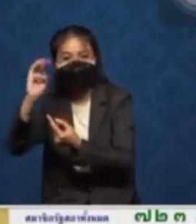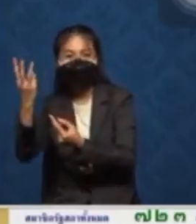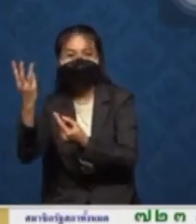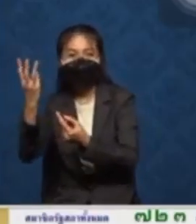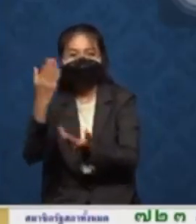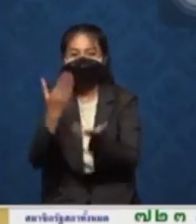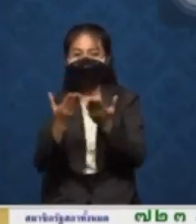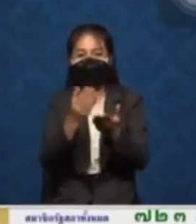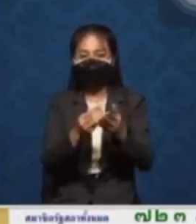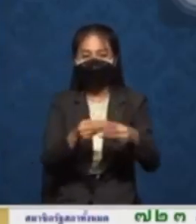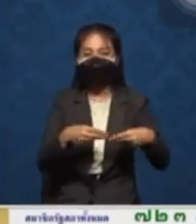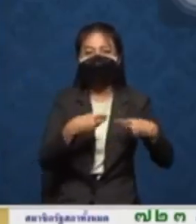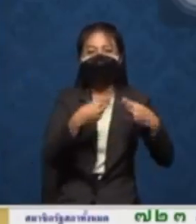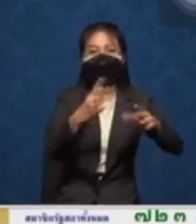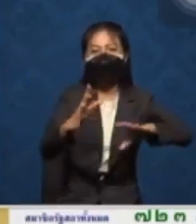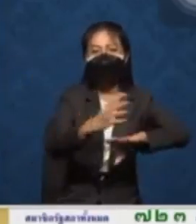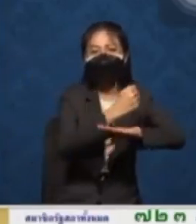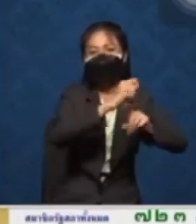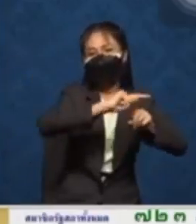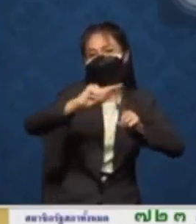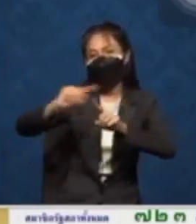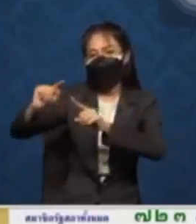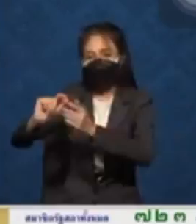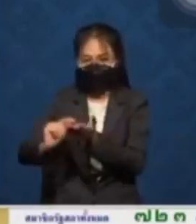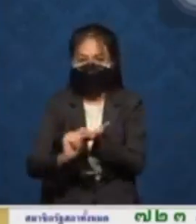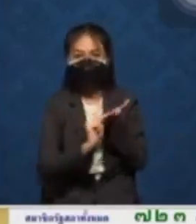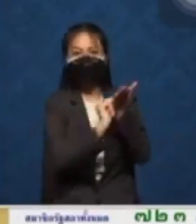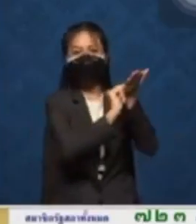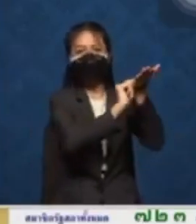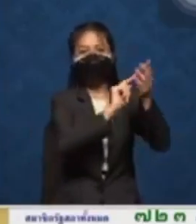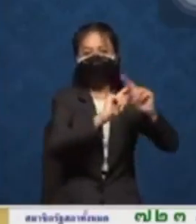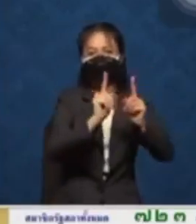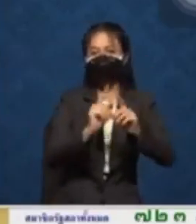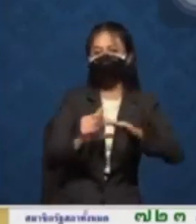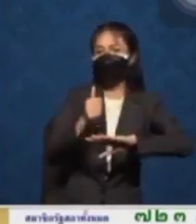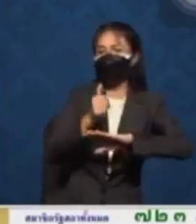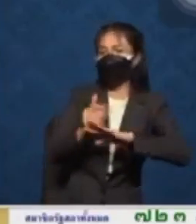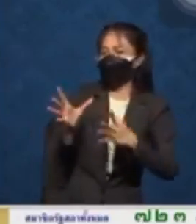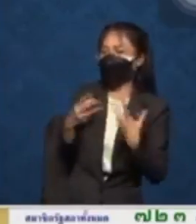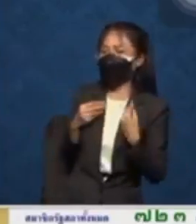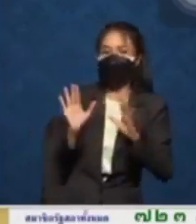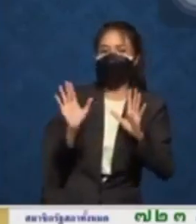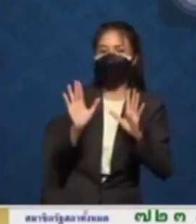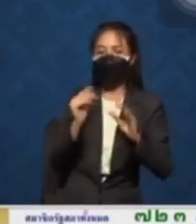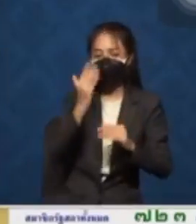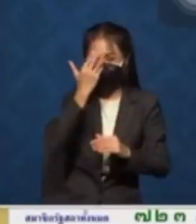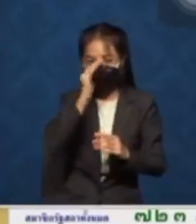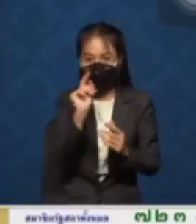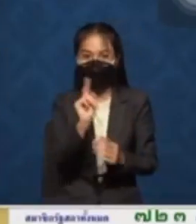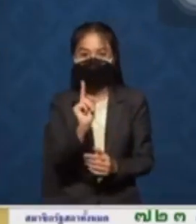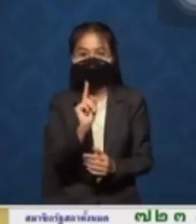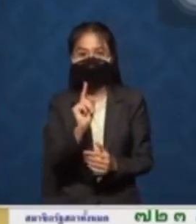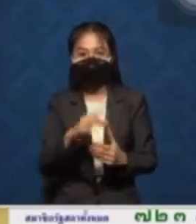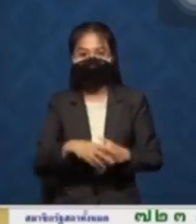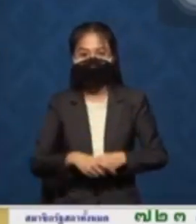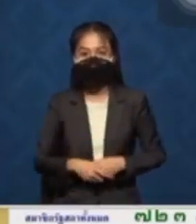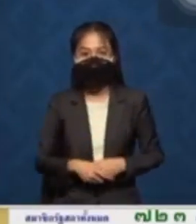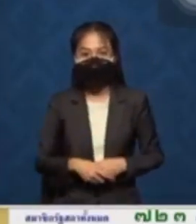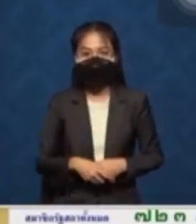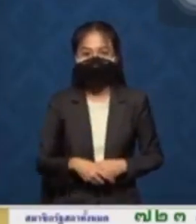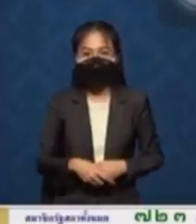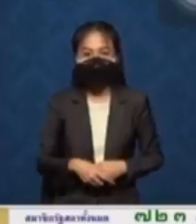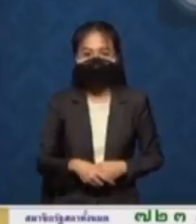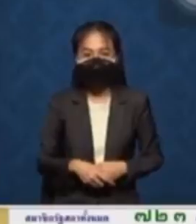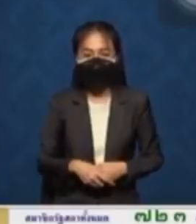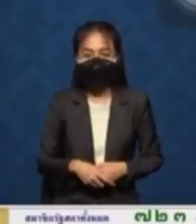องถิ่นเสนอไปทีไรครับยาเหล่านี้ก็กลับถูกปฏิเสธเพราะร่างกายของประเทศไทยนั้นได้ถูกครอบงำโดยไวรัสตัวหนึ่งครับอย่